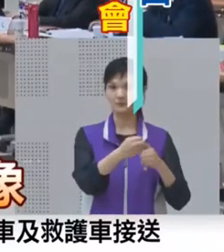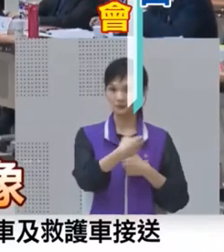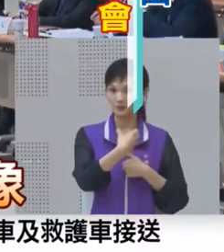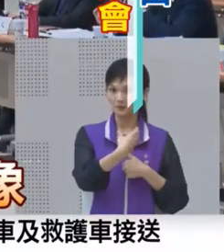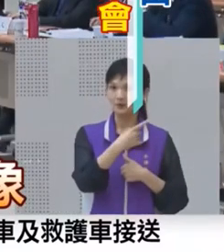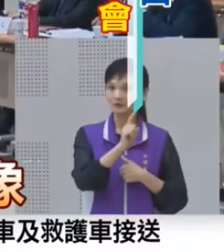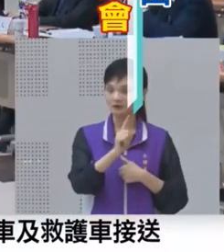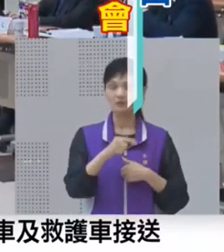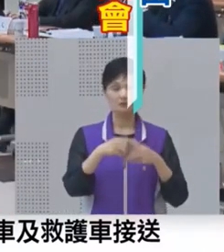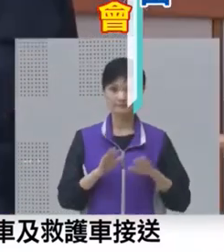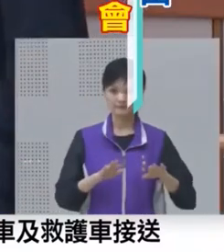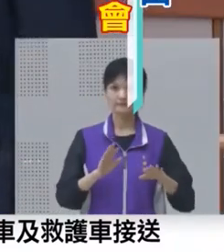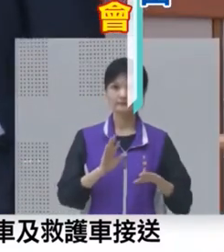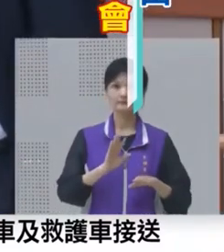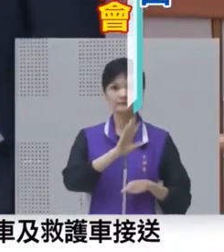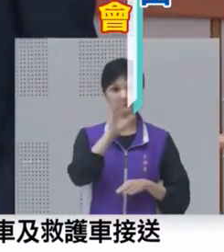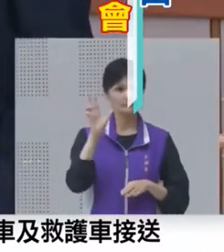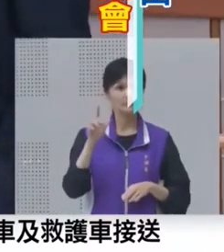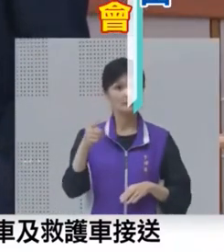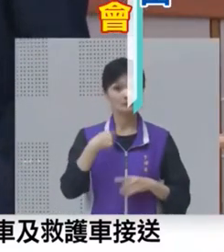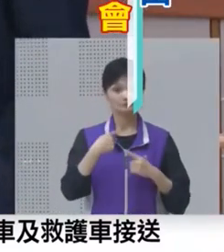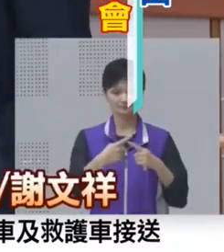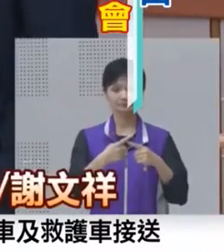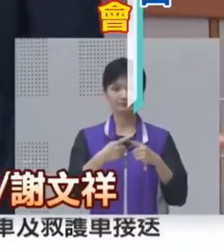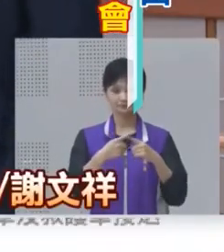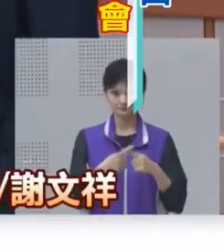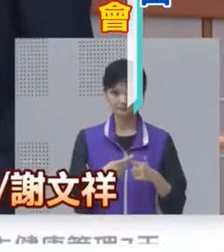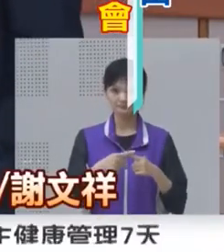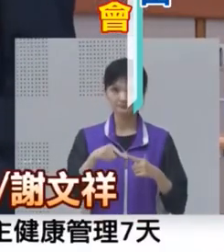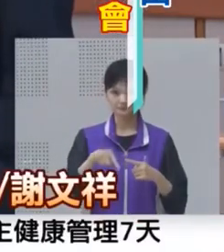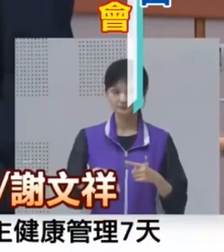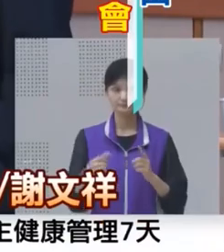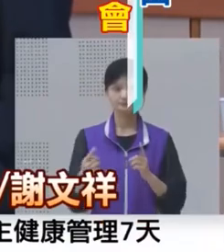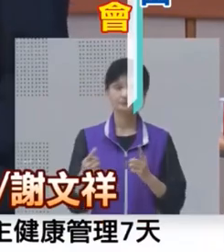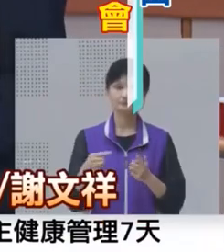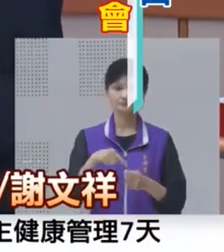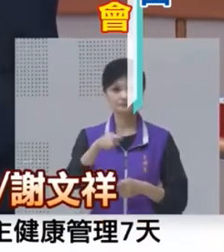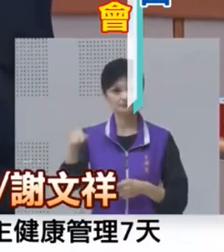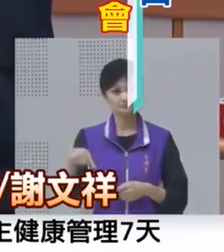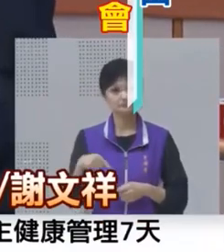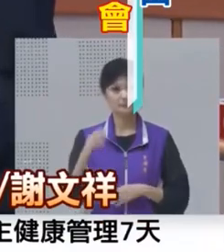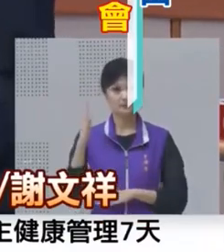自毁中立形象立场备受质疑。记者谢文祥、李一婷台北报道。